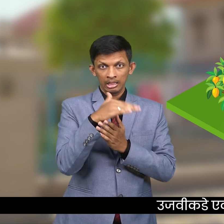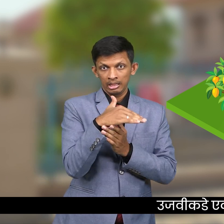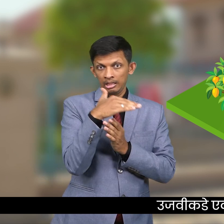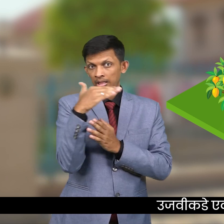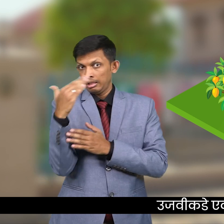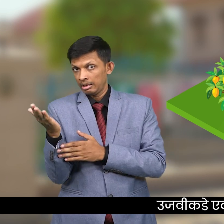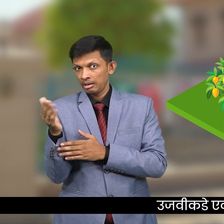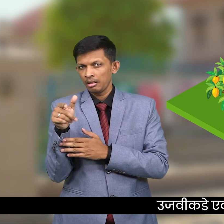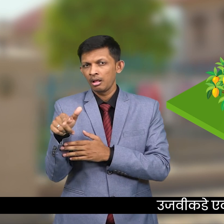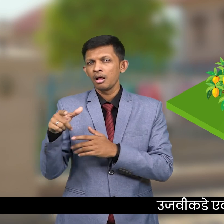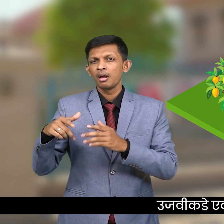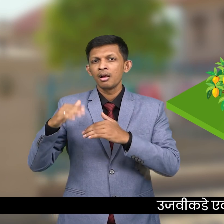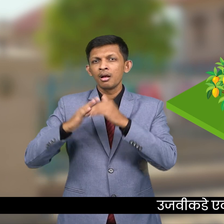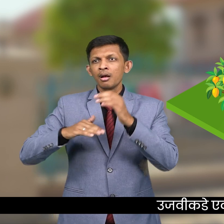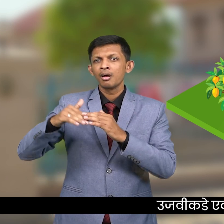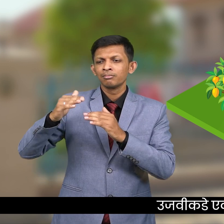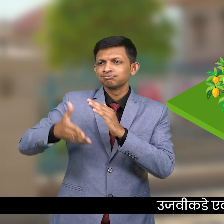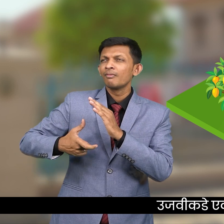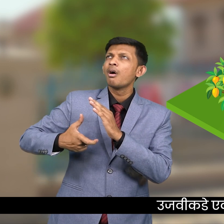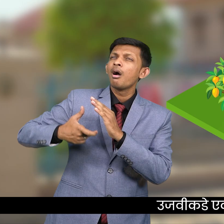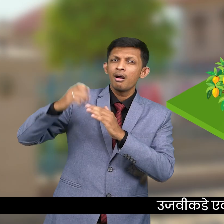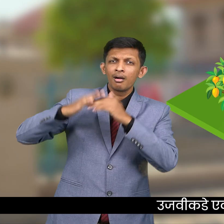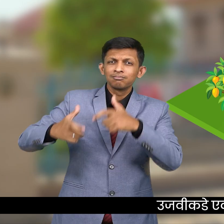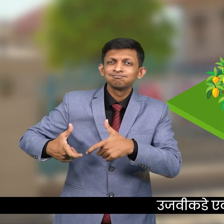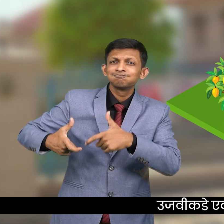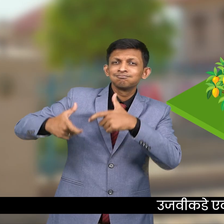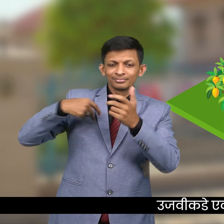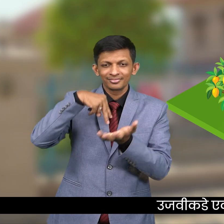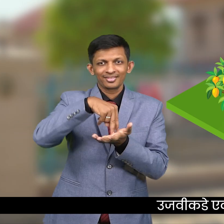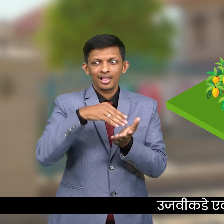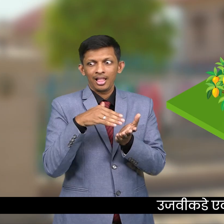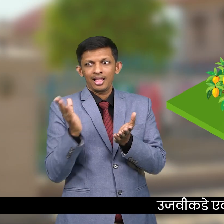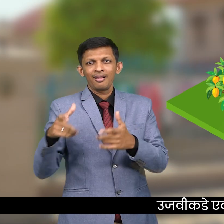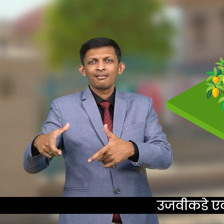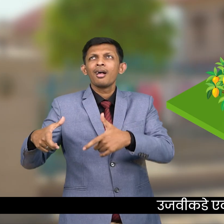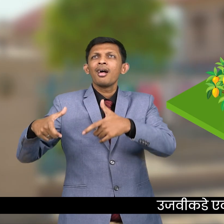उजवीकडे एक उंच इमारत आहे।